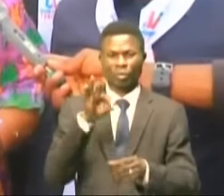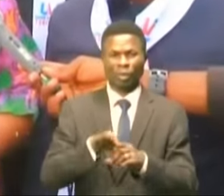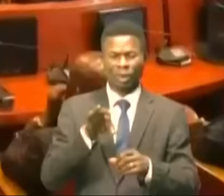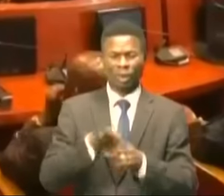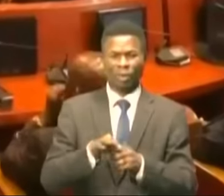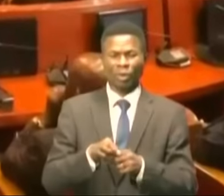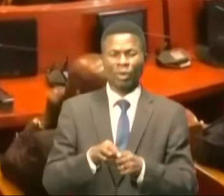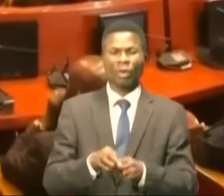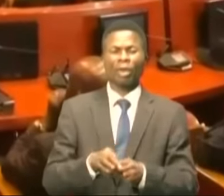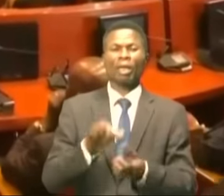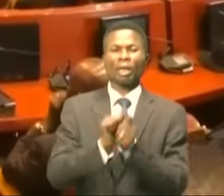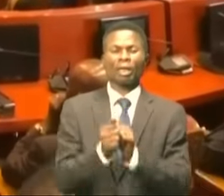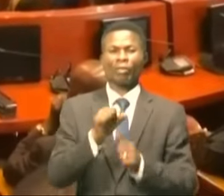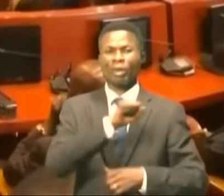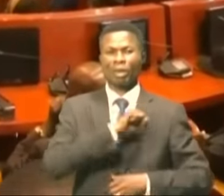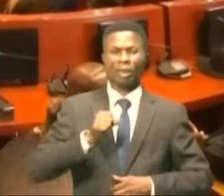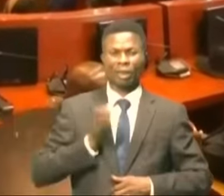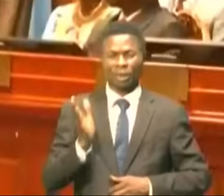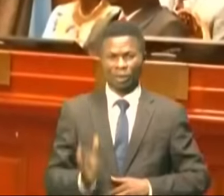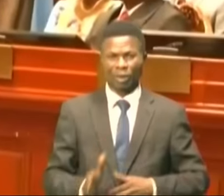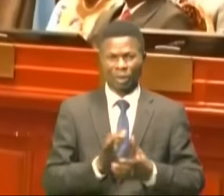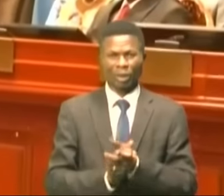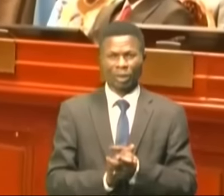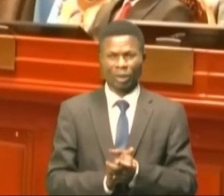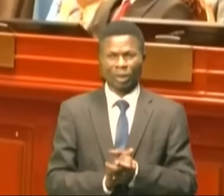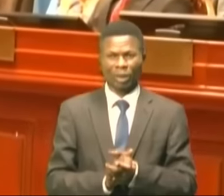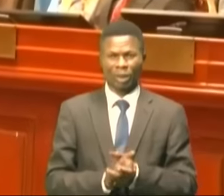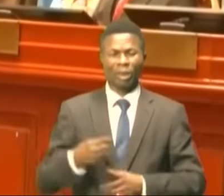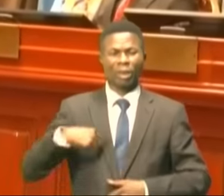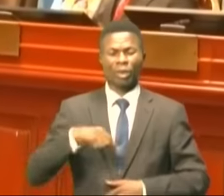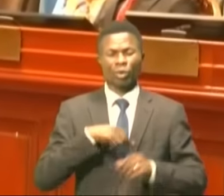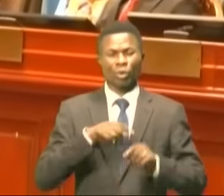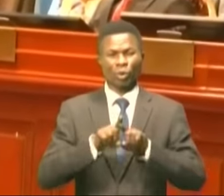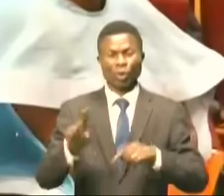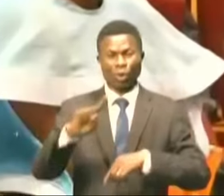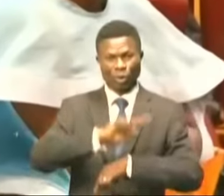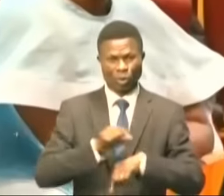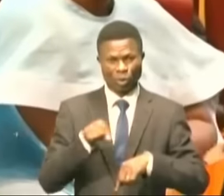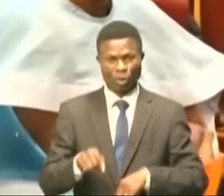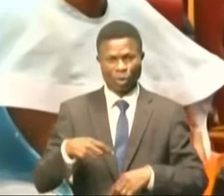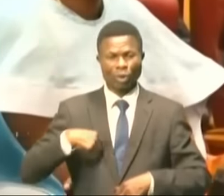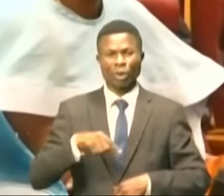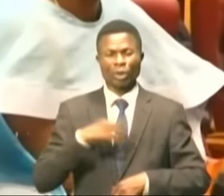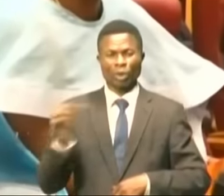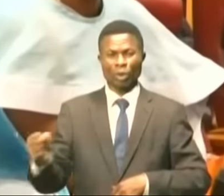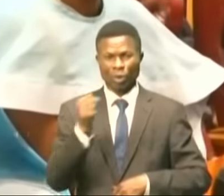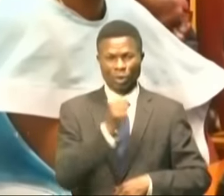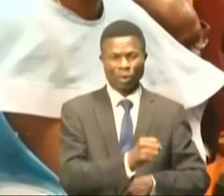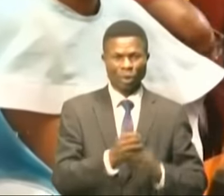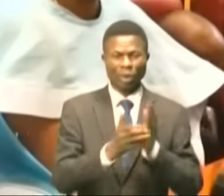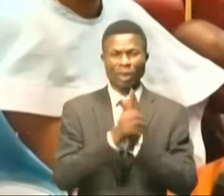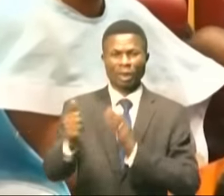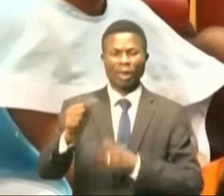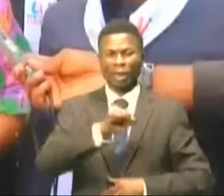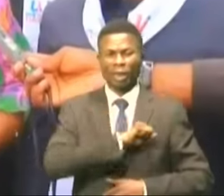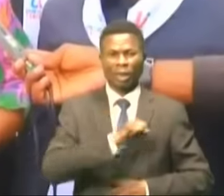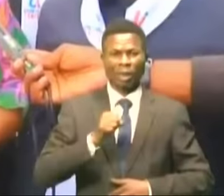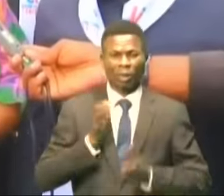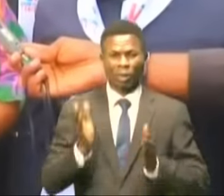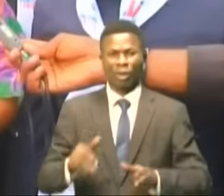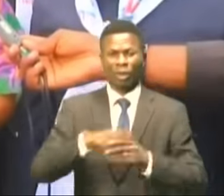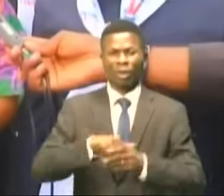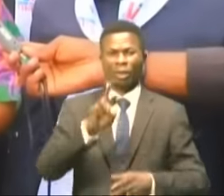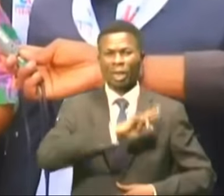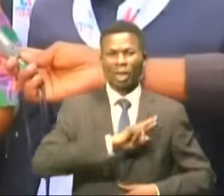du 9 avril 2024, consacrant ses jours son investiture en qualité de sénateur en